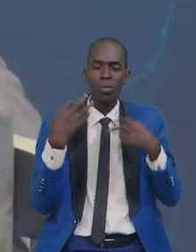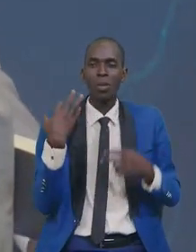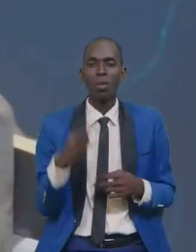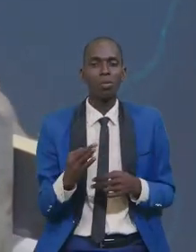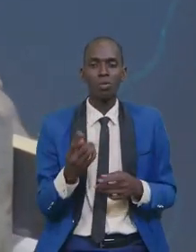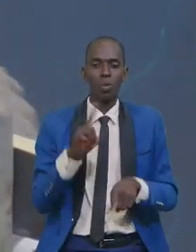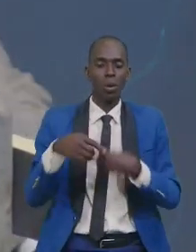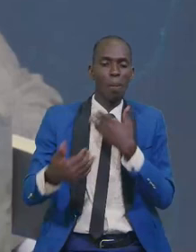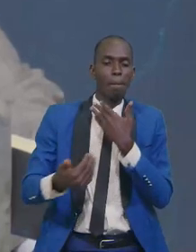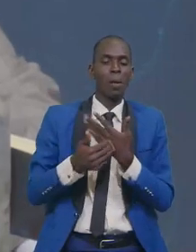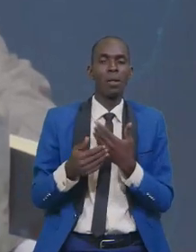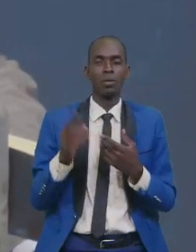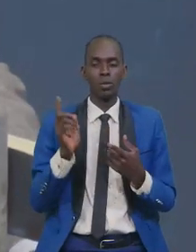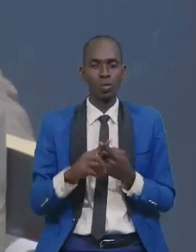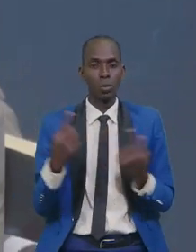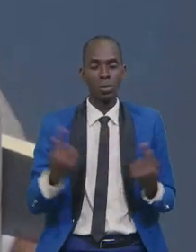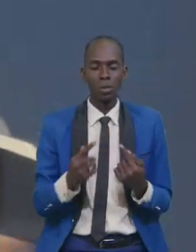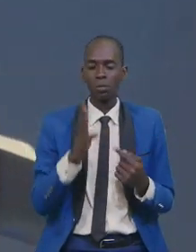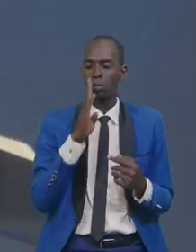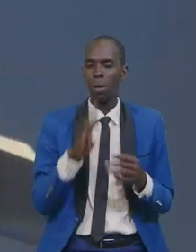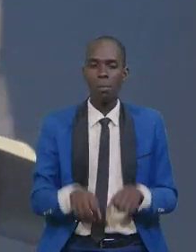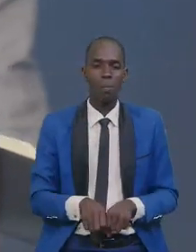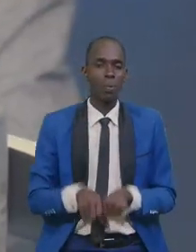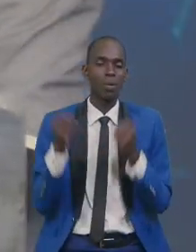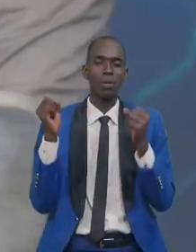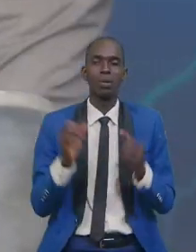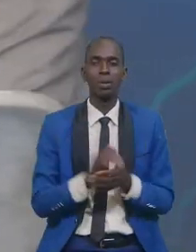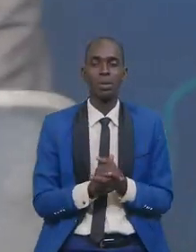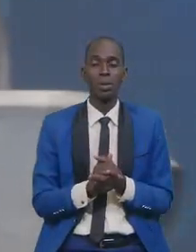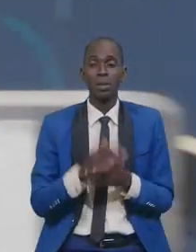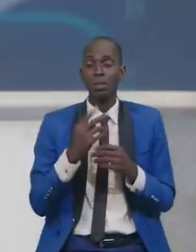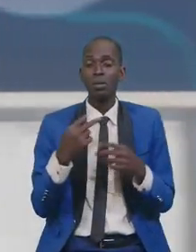Le joug de l'apostasie soit brisé.